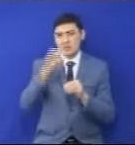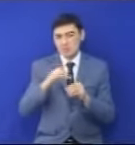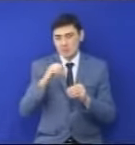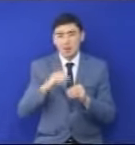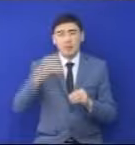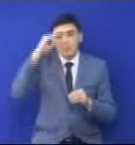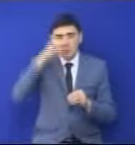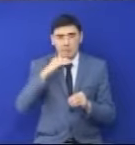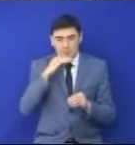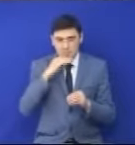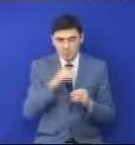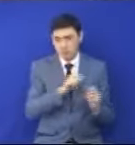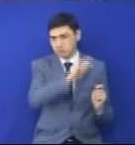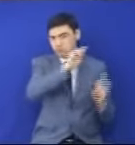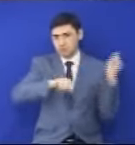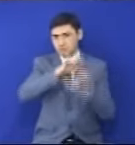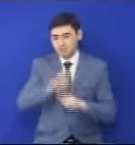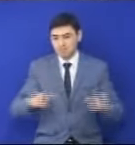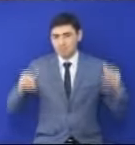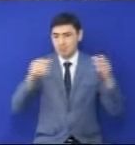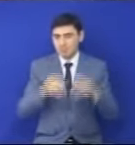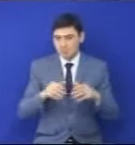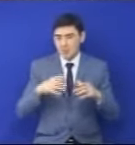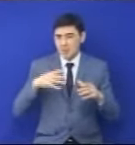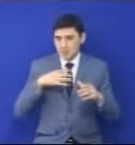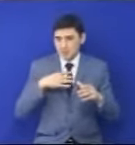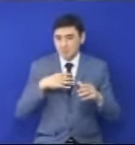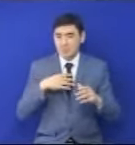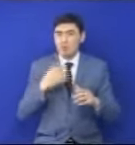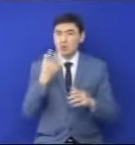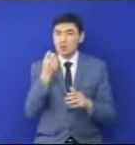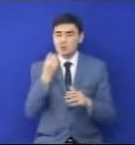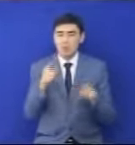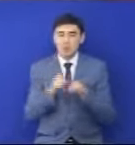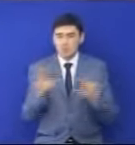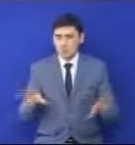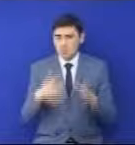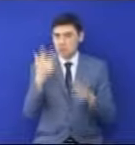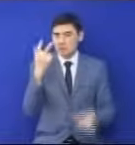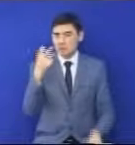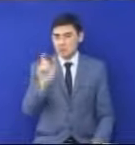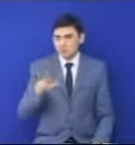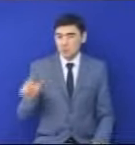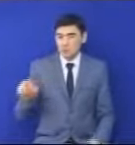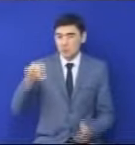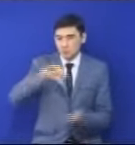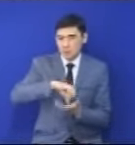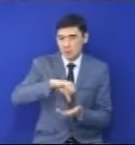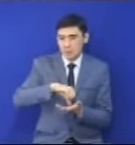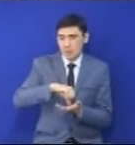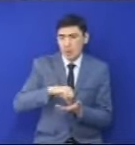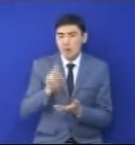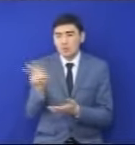аралығында әкелер слетінің мектепішілік кезеңі ұйымдастырылды. Ал қалалық деңгейдегі жиынға 300 адам қатысты. Шара барысында